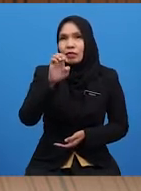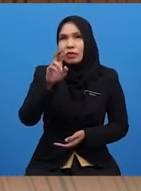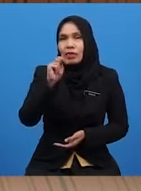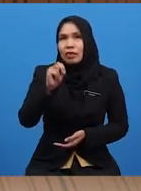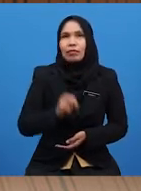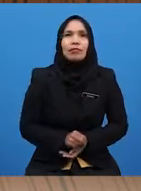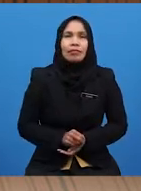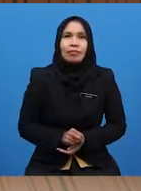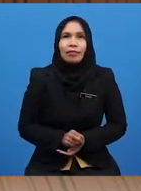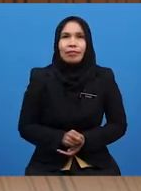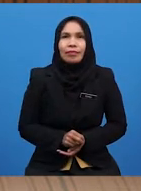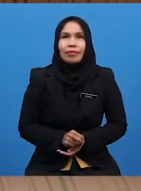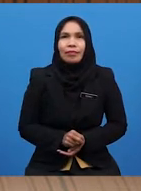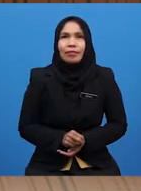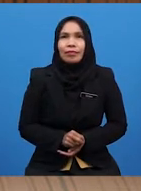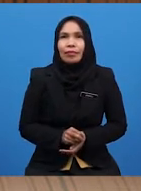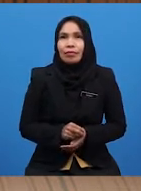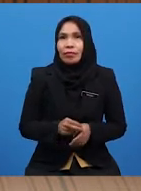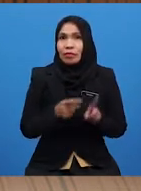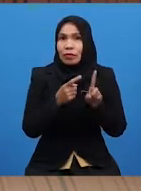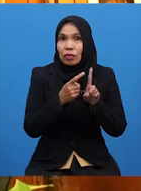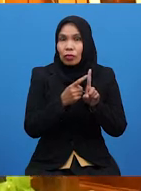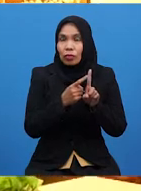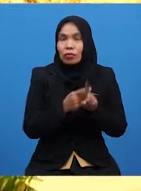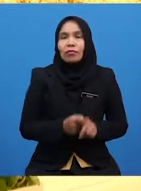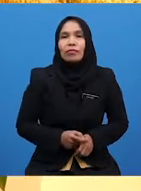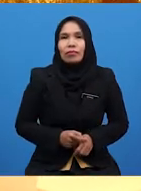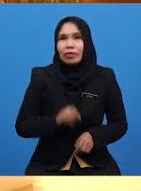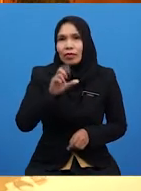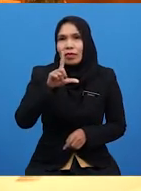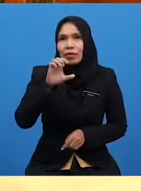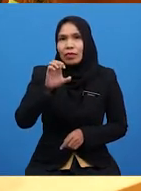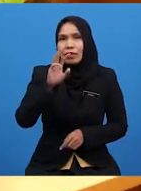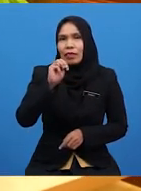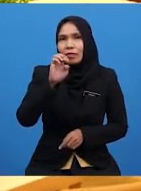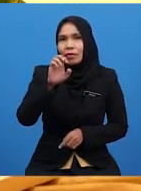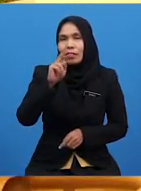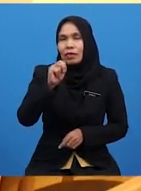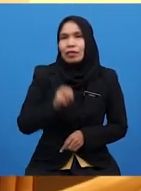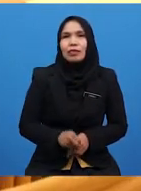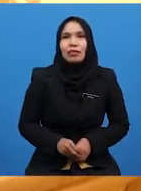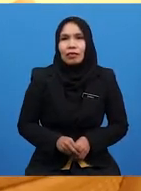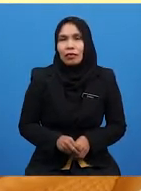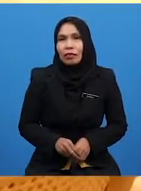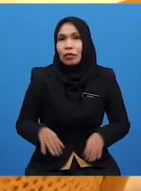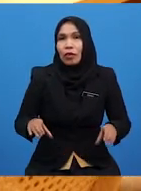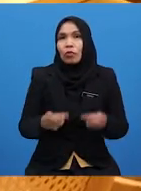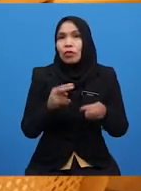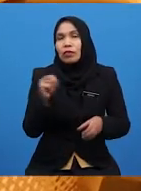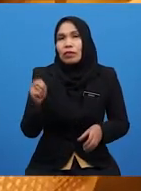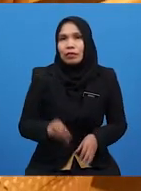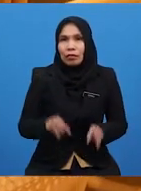yaitu elemen buatan manusia seperti perabot dan kabinet